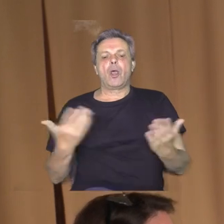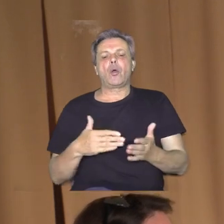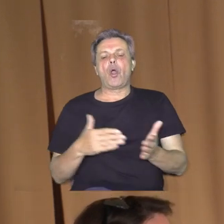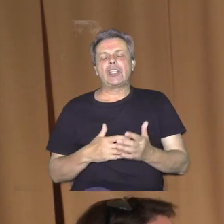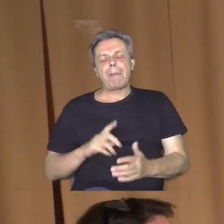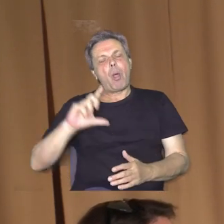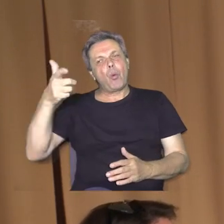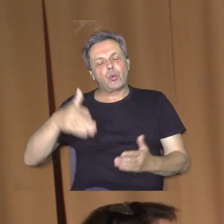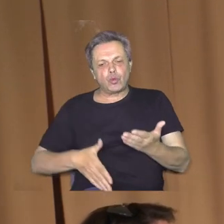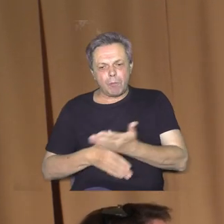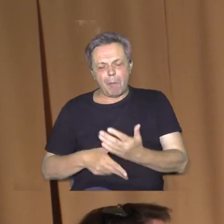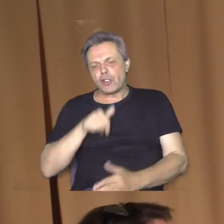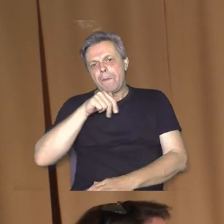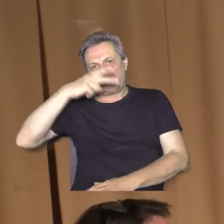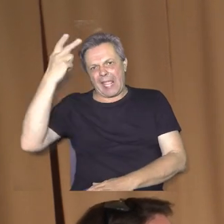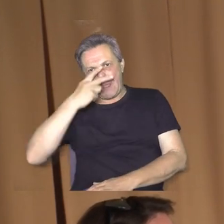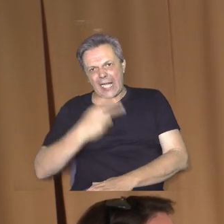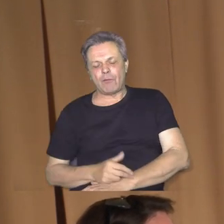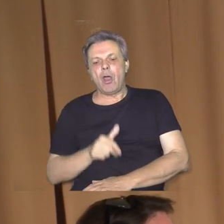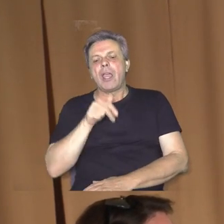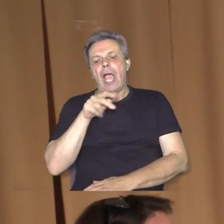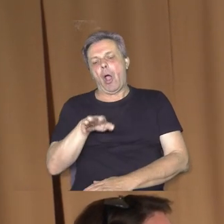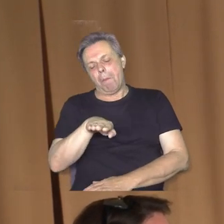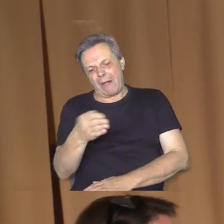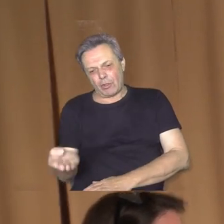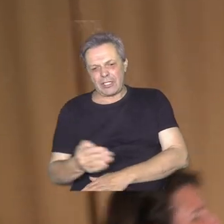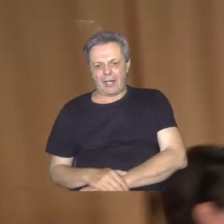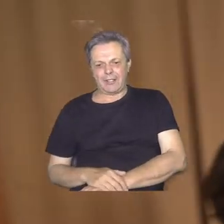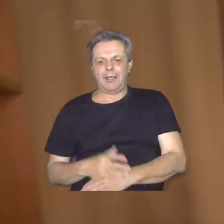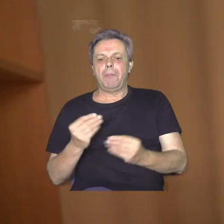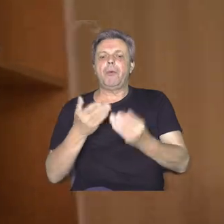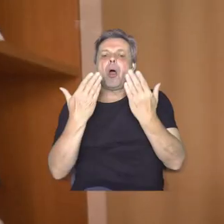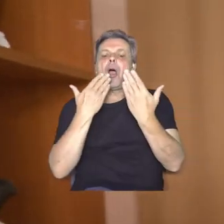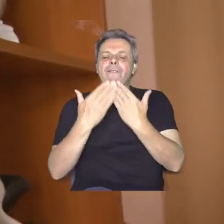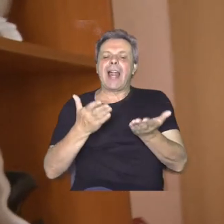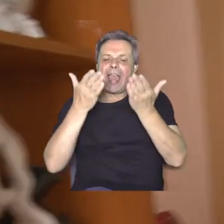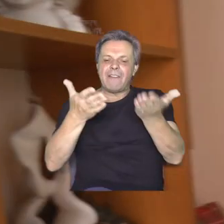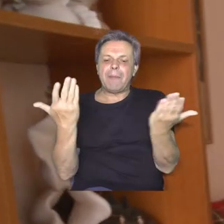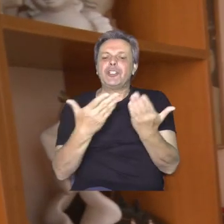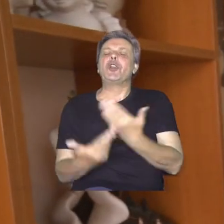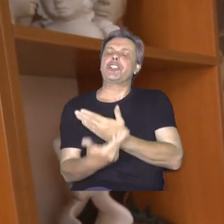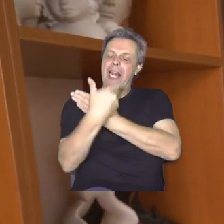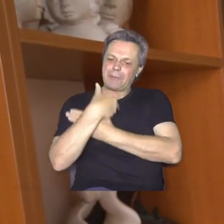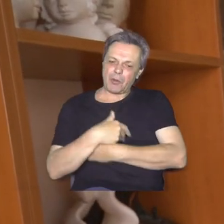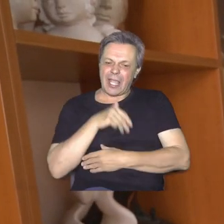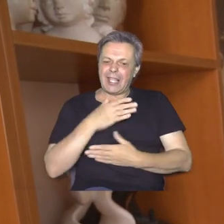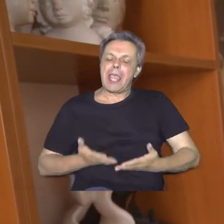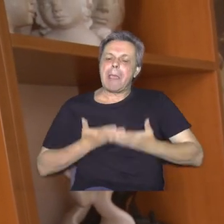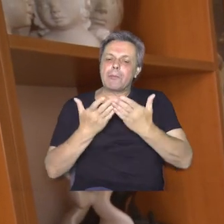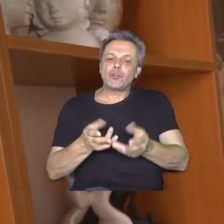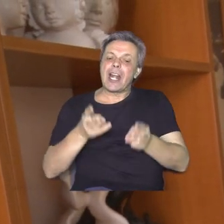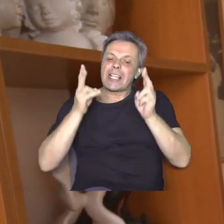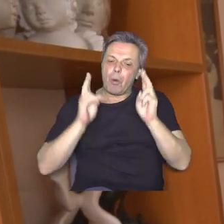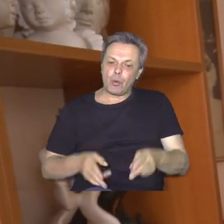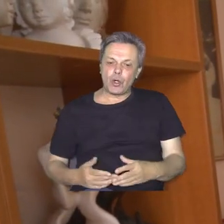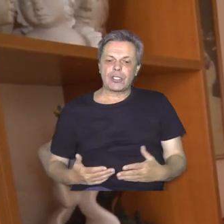koji trebaju tuđu pomoć i naravno kao prevoditeljici. Puno hvala i vama što ste nas posjetili i pružili